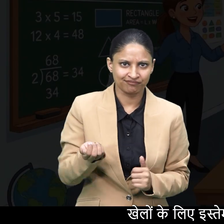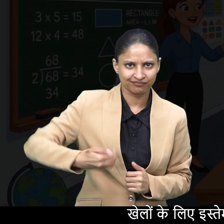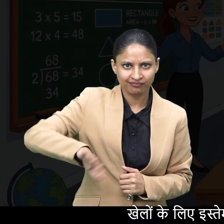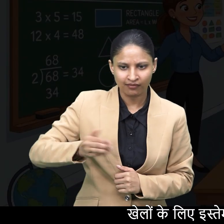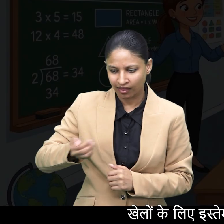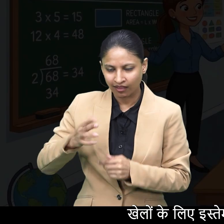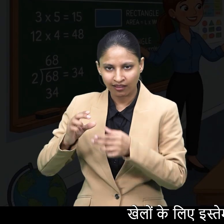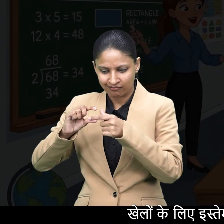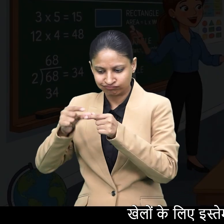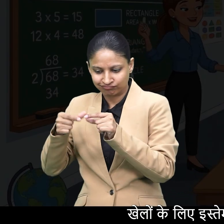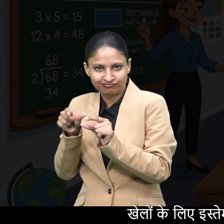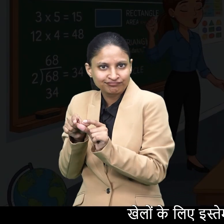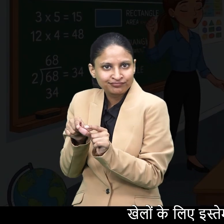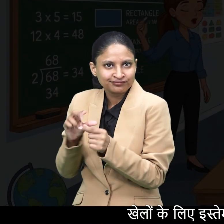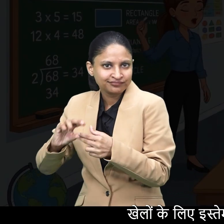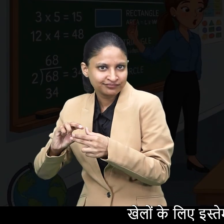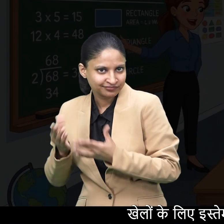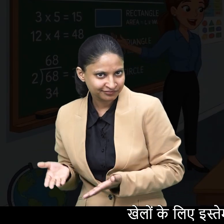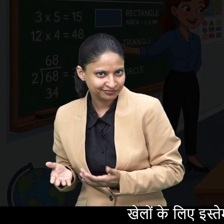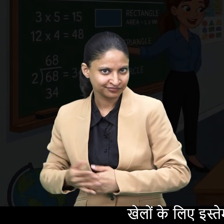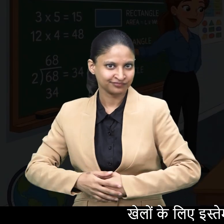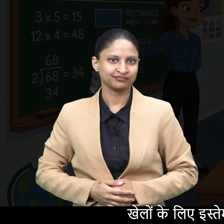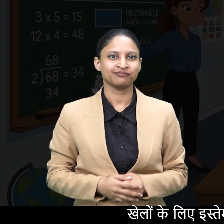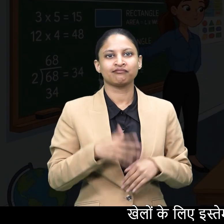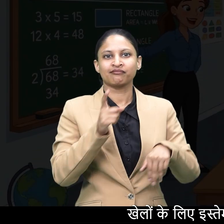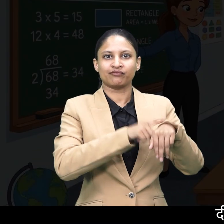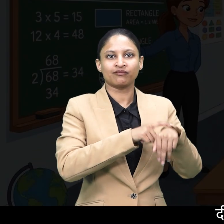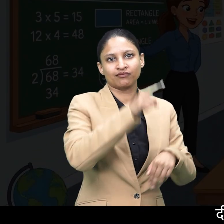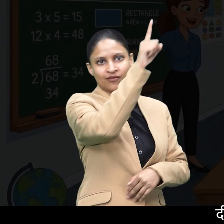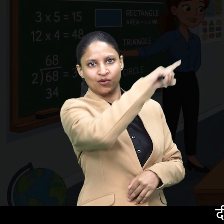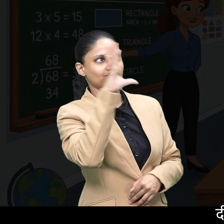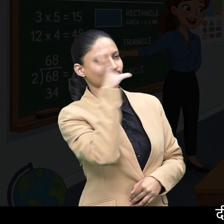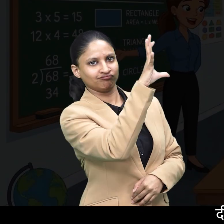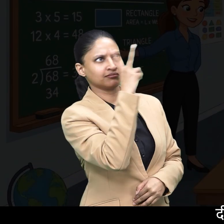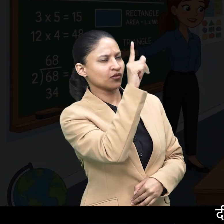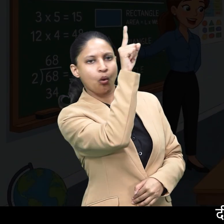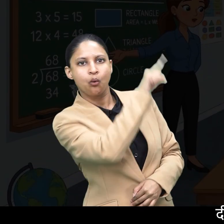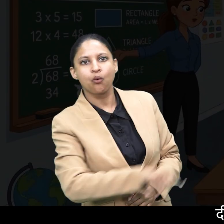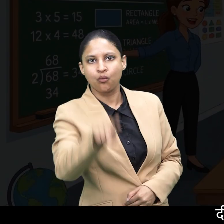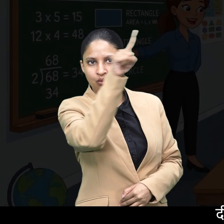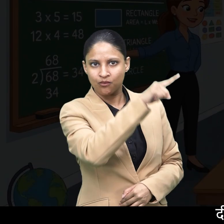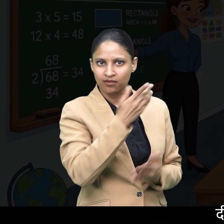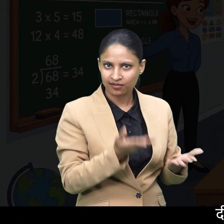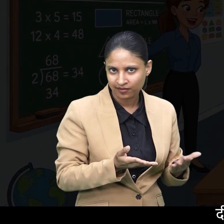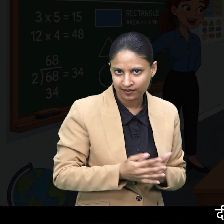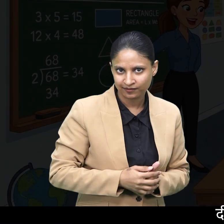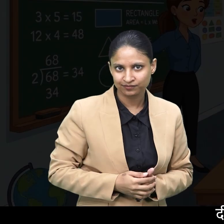खेलों के लिए इस्तेमाल किया जाने वाला पासा एक घन है। दीवार घड़ी एक वृत्त है